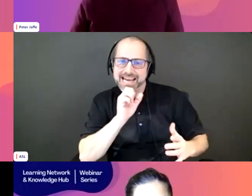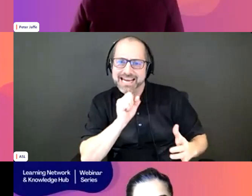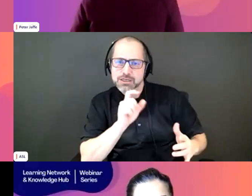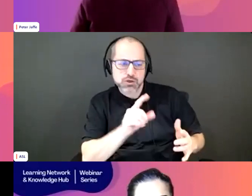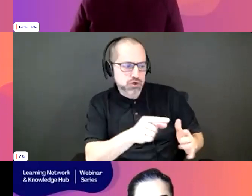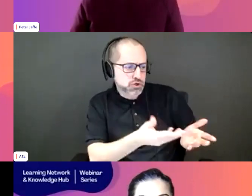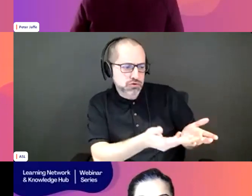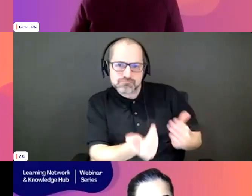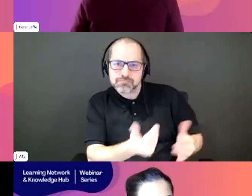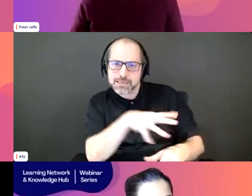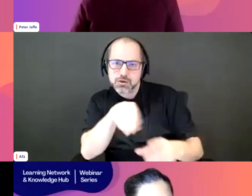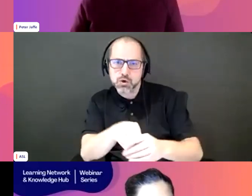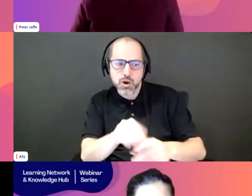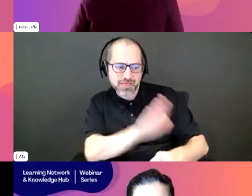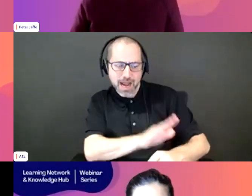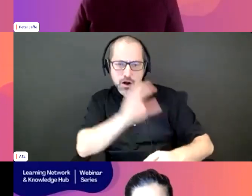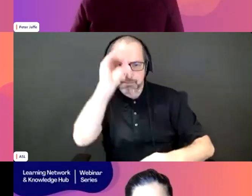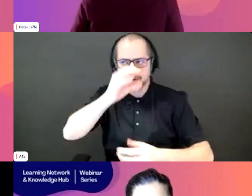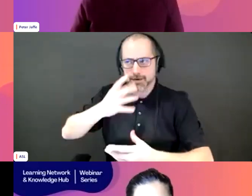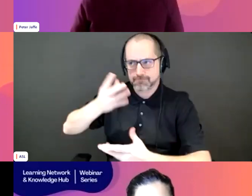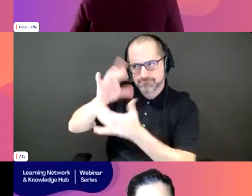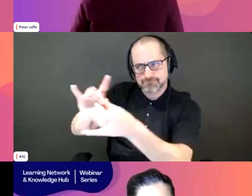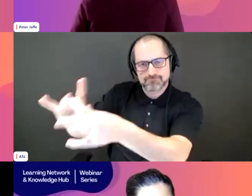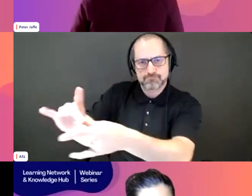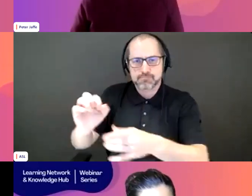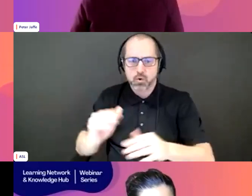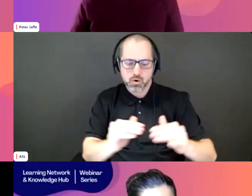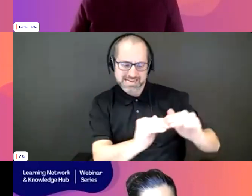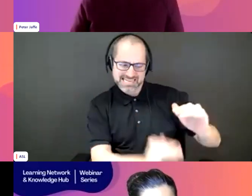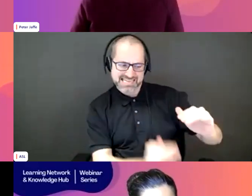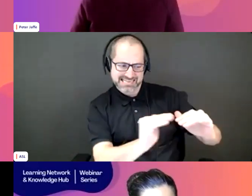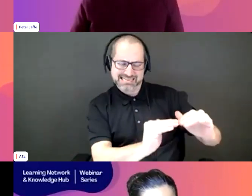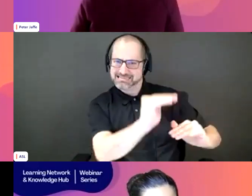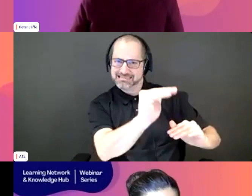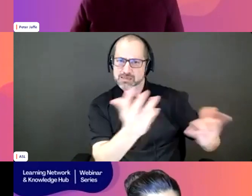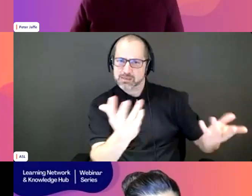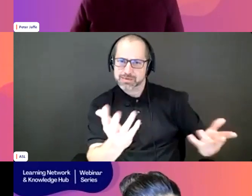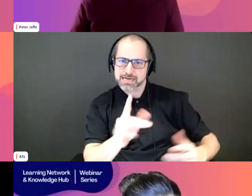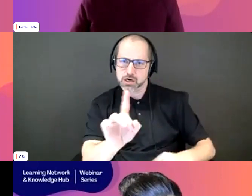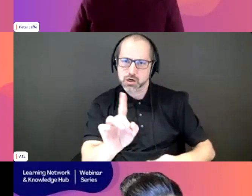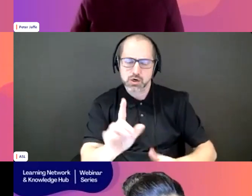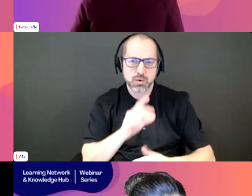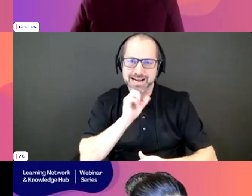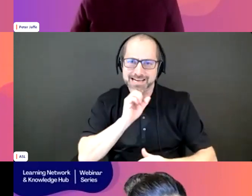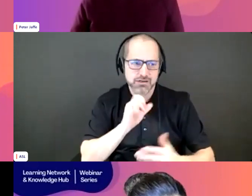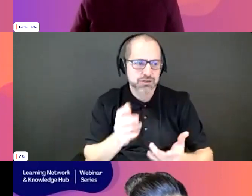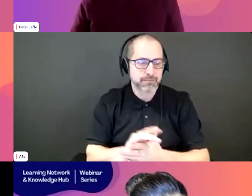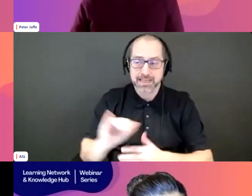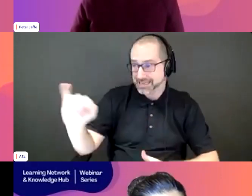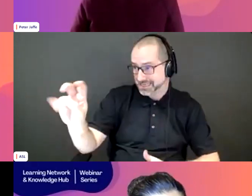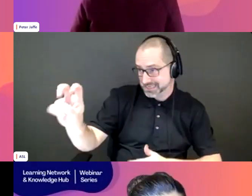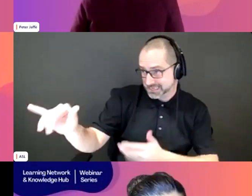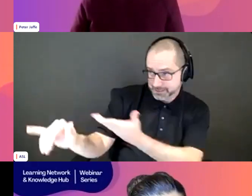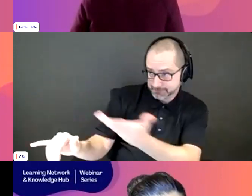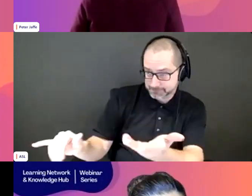un âge où les jeunes doivent avoir un choix ou pour être offert ce choix et on va vous poser la question pour